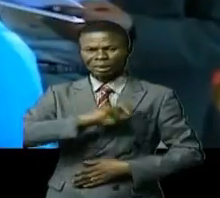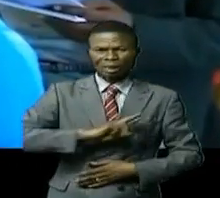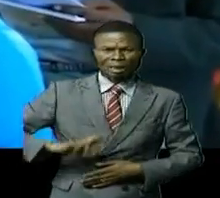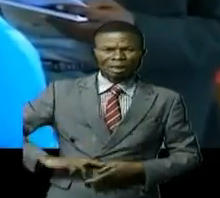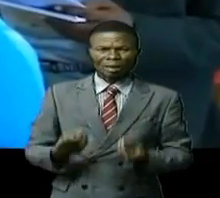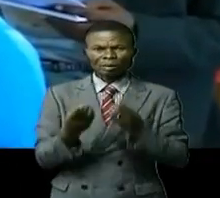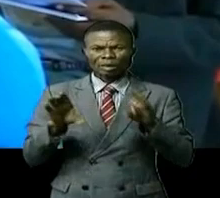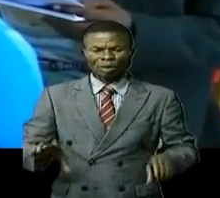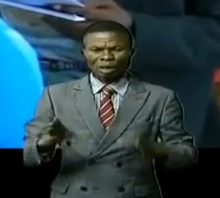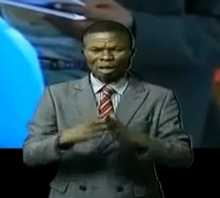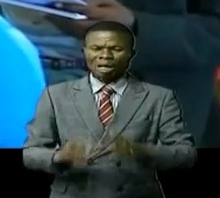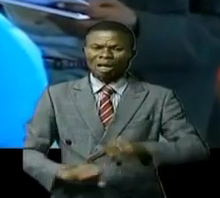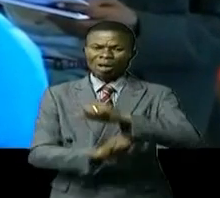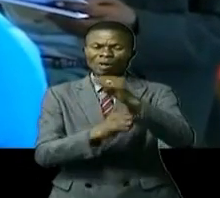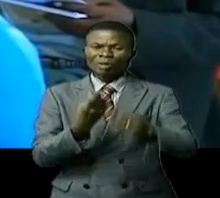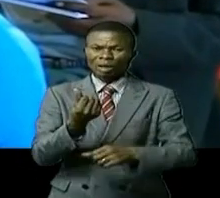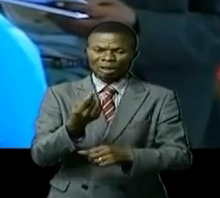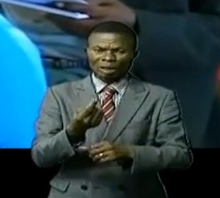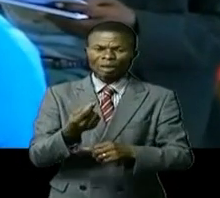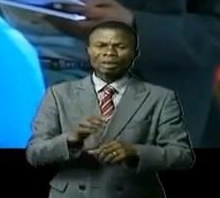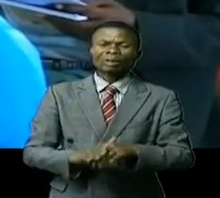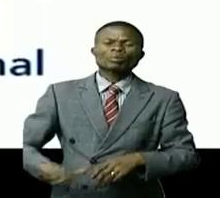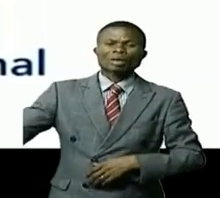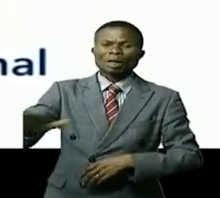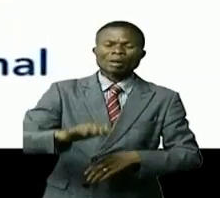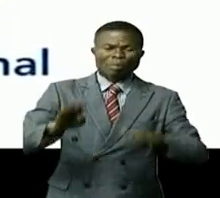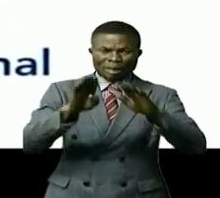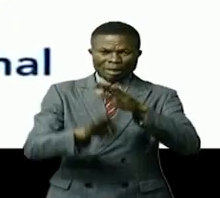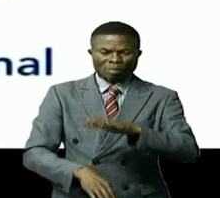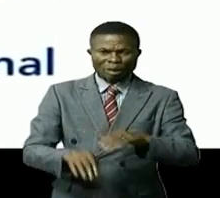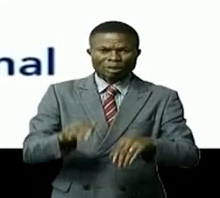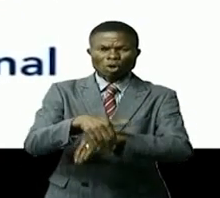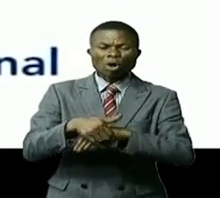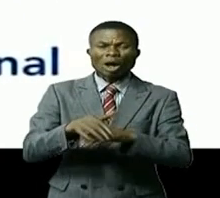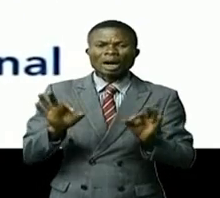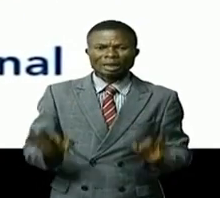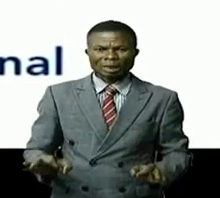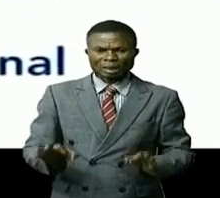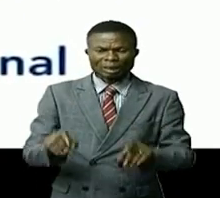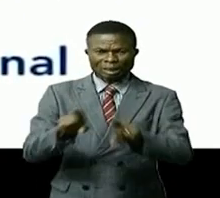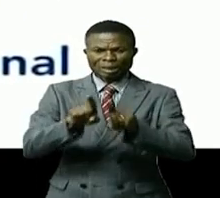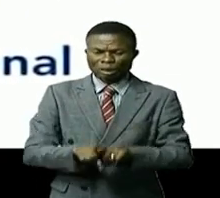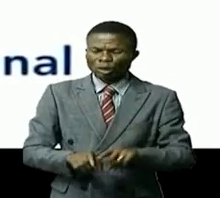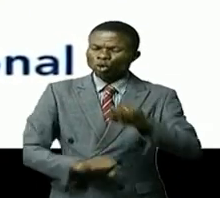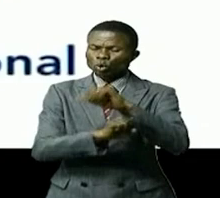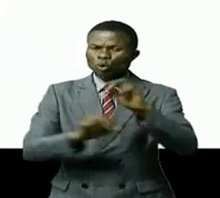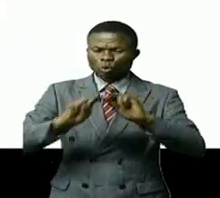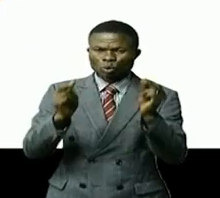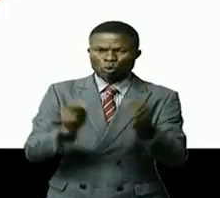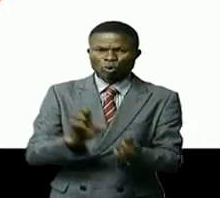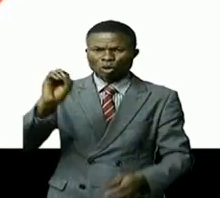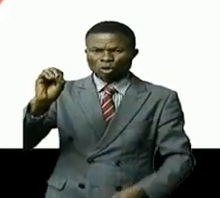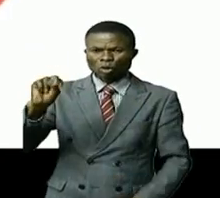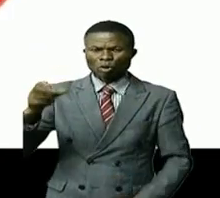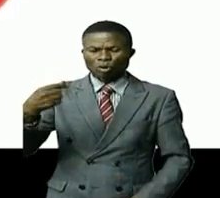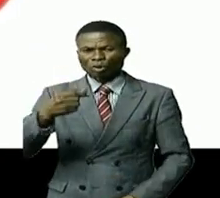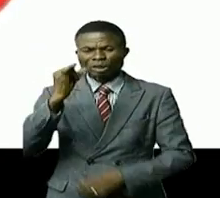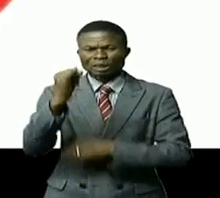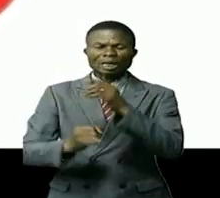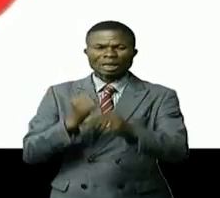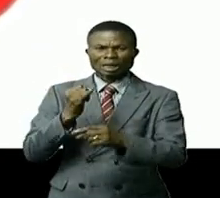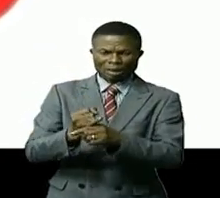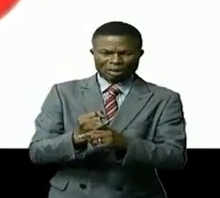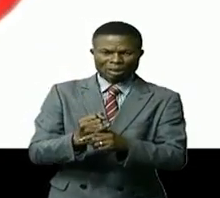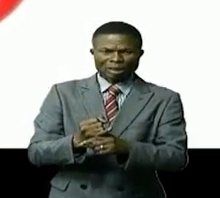Congo avec l'appui financier du Royaume des Pays-Bas et le soutien technique du consortium VNG International et